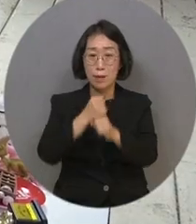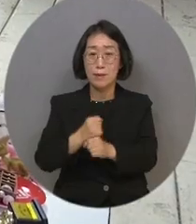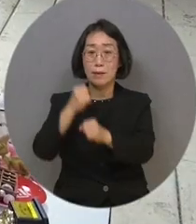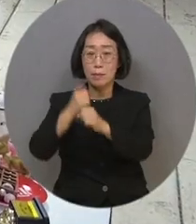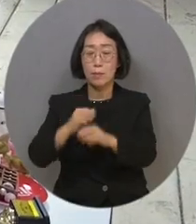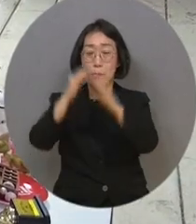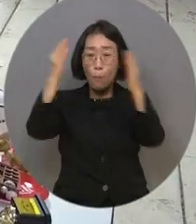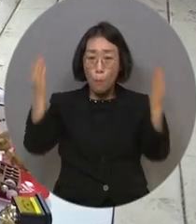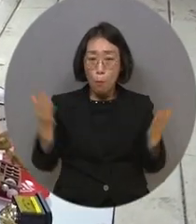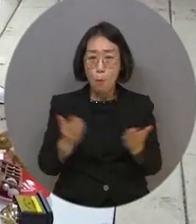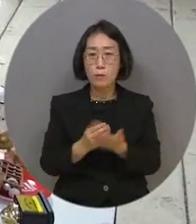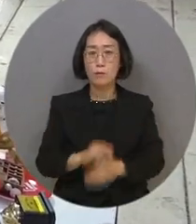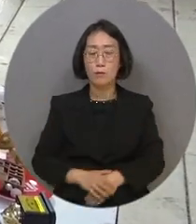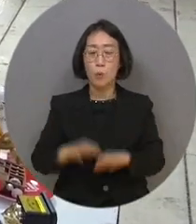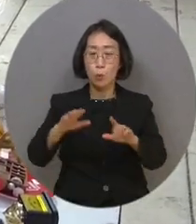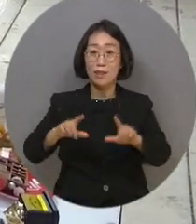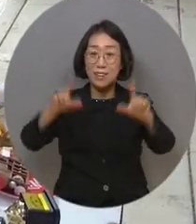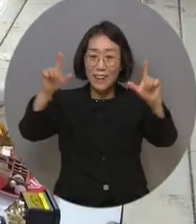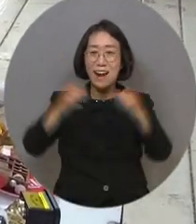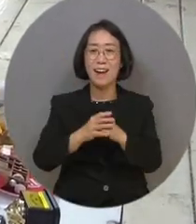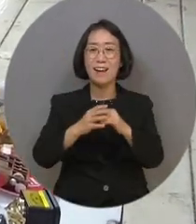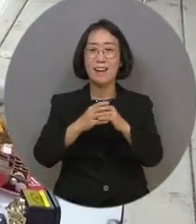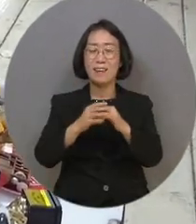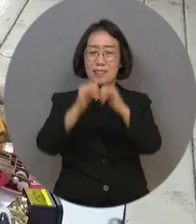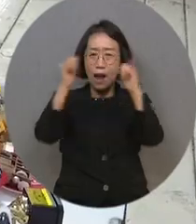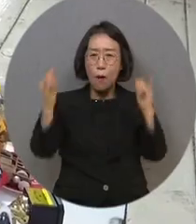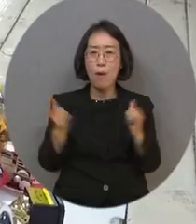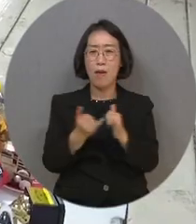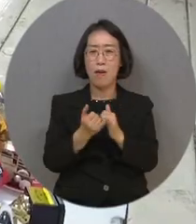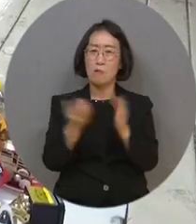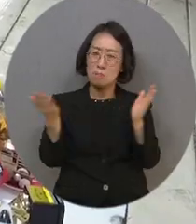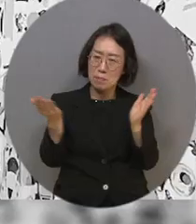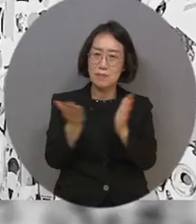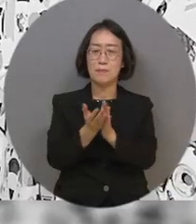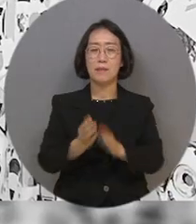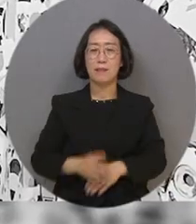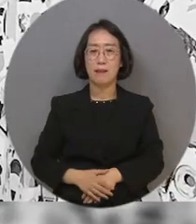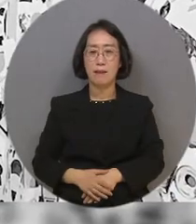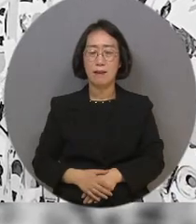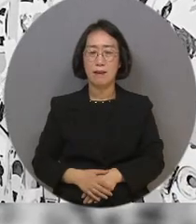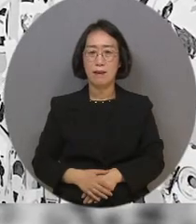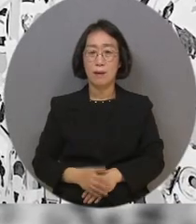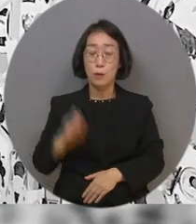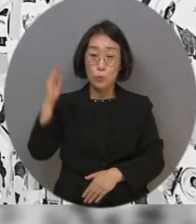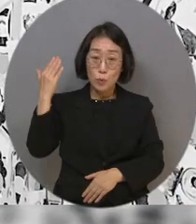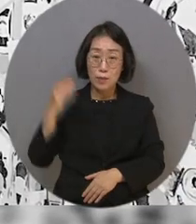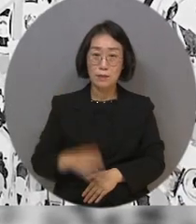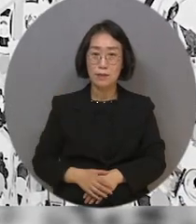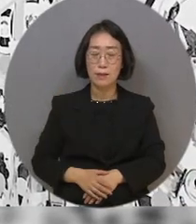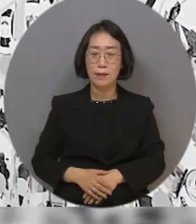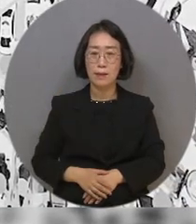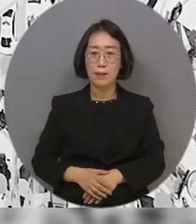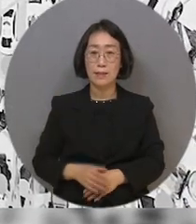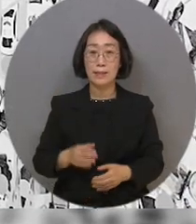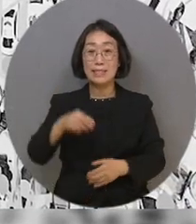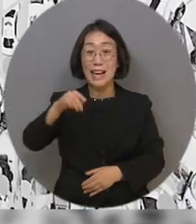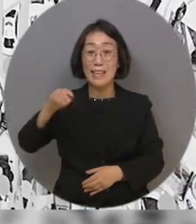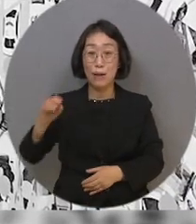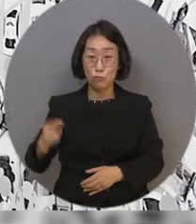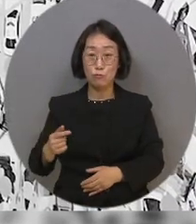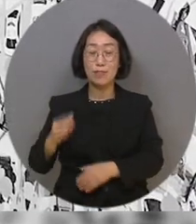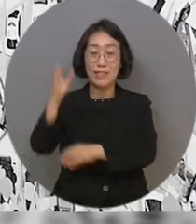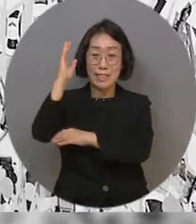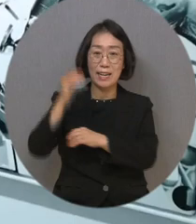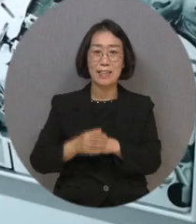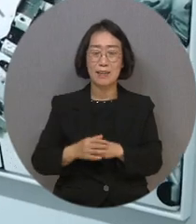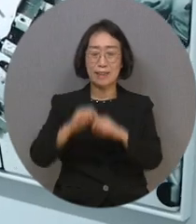모든 과정이 현대 문명과 맞닿아 있습니다. 작가는 최근 사냥꾼 이야기라는 주제로 개인전을